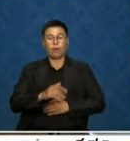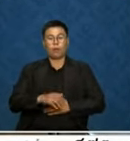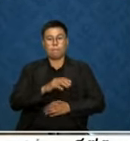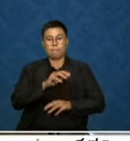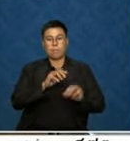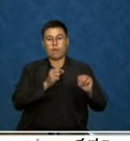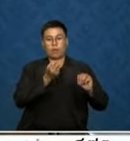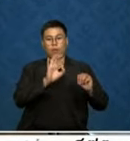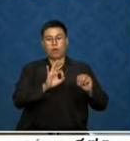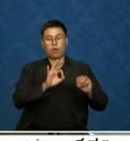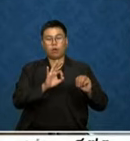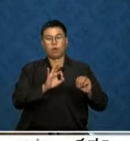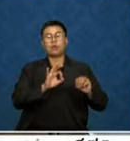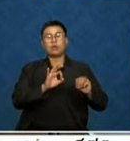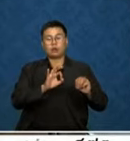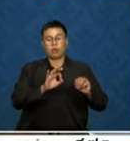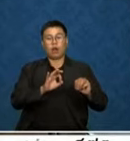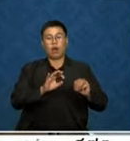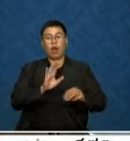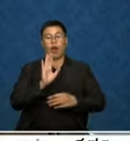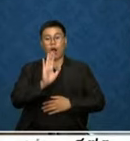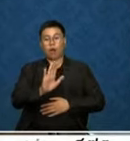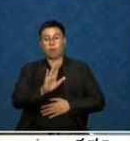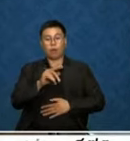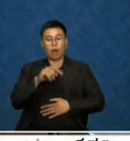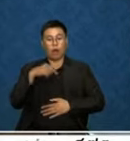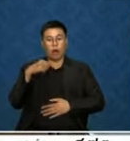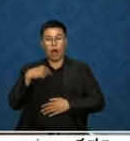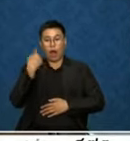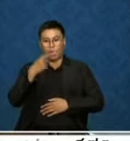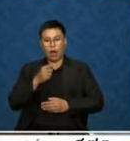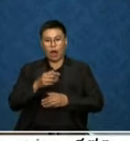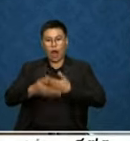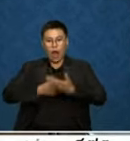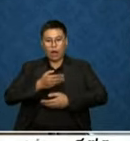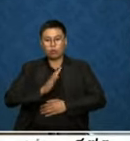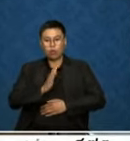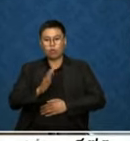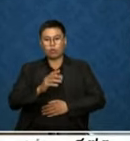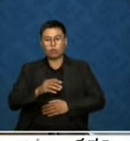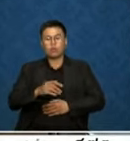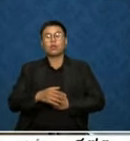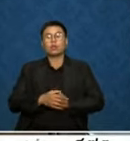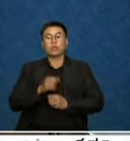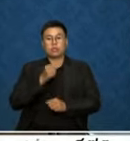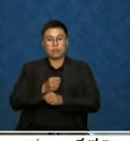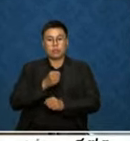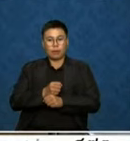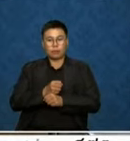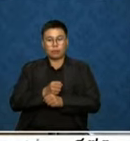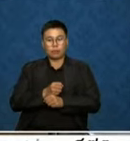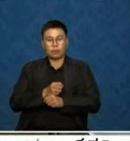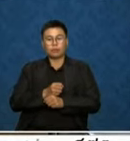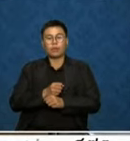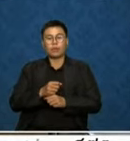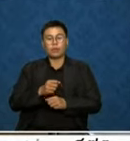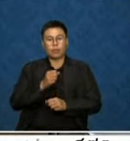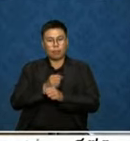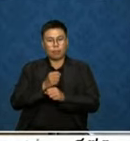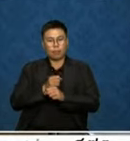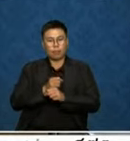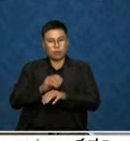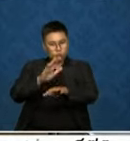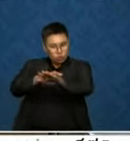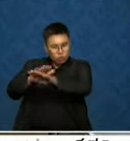า19ระบุไว้ชัดว่าห้ามมิให้ผู้ประกอบธุรกิจขายตรงและผู้ประกอบธุรกิจตลาดแบบตรงดำเนินกิจการในลักษณะเป็น